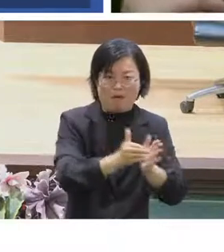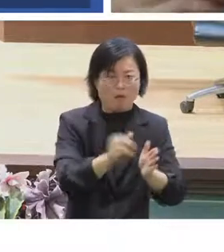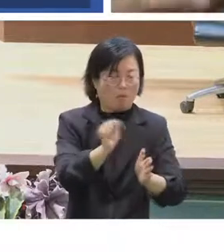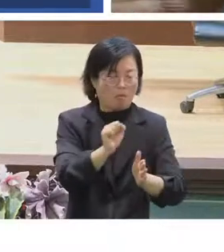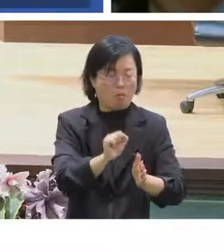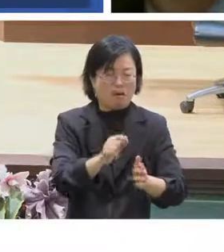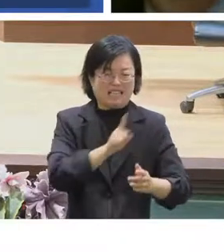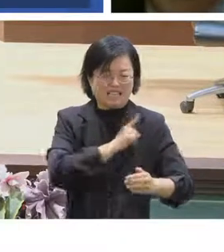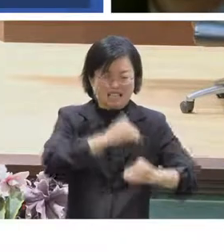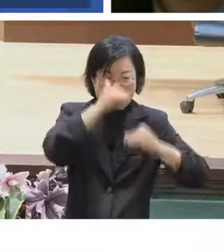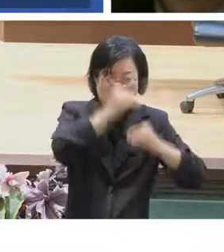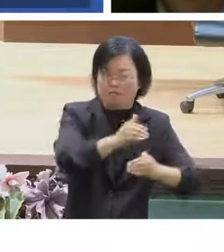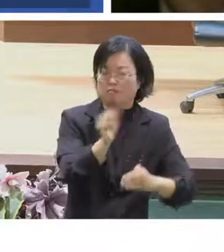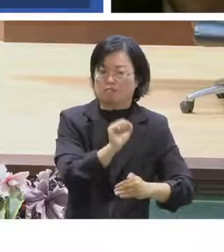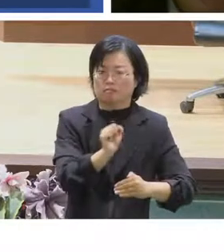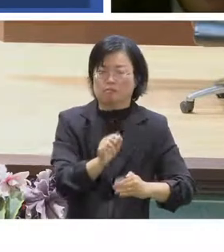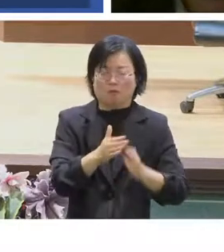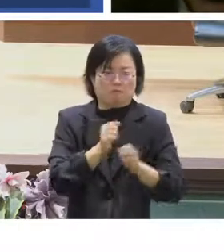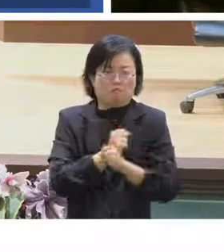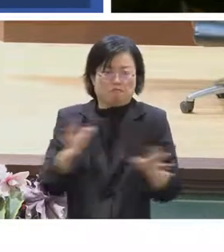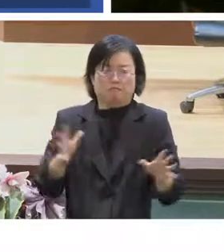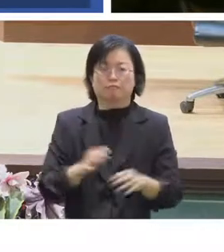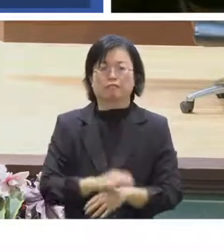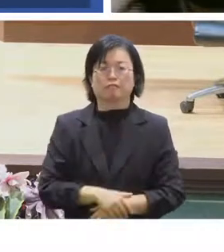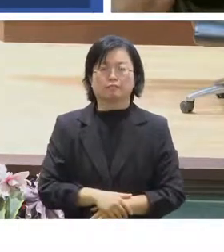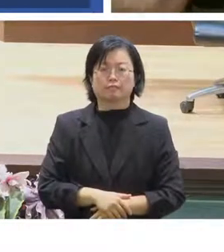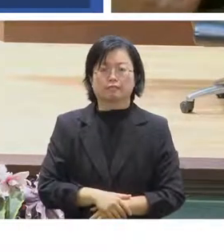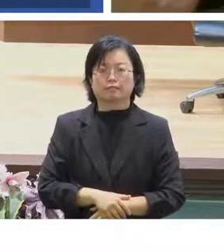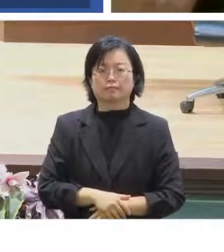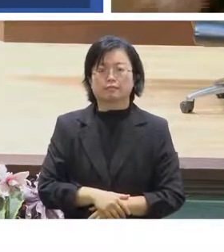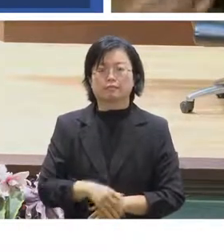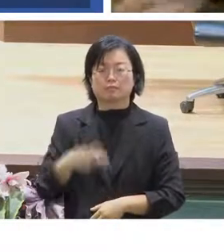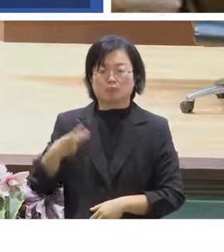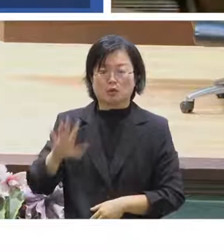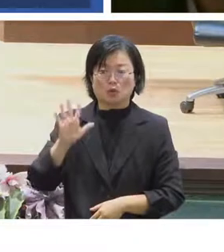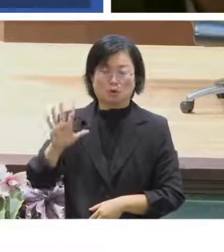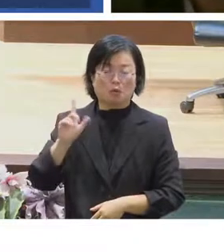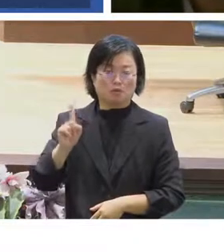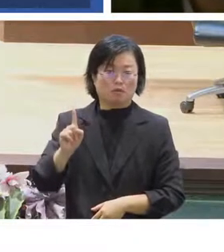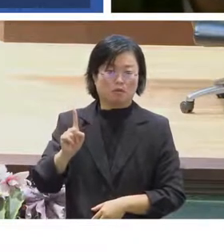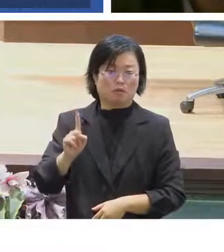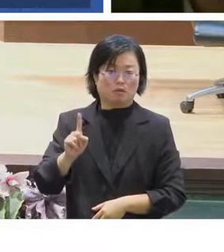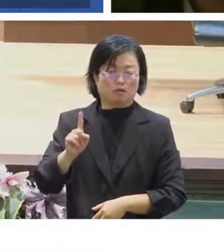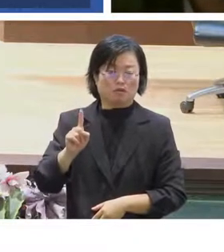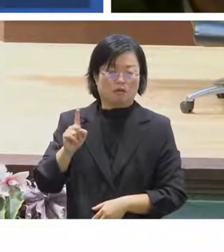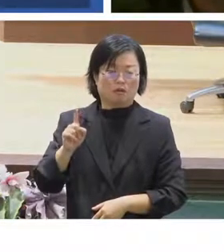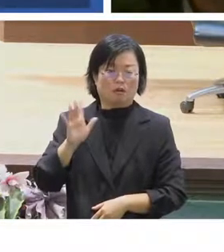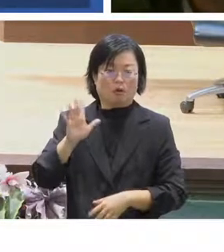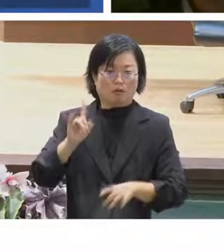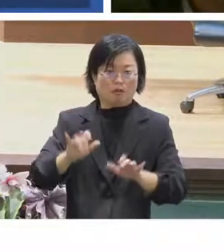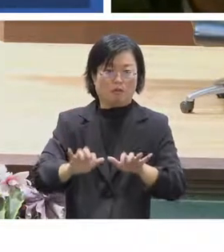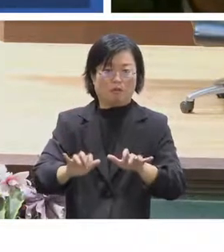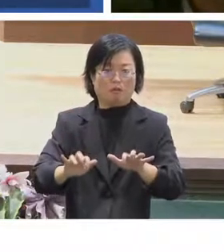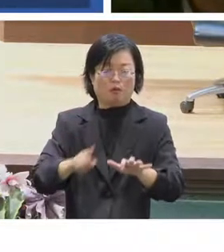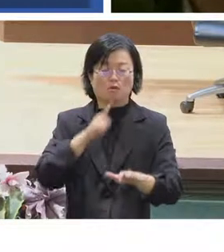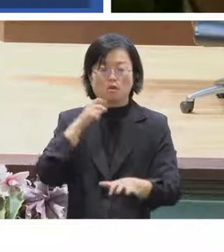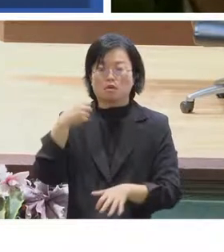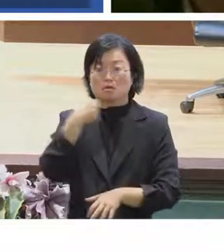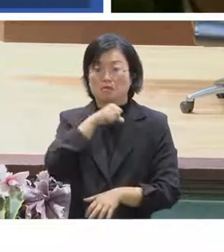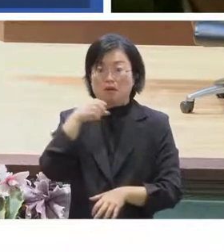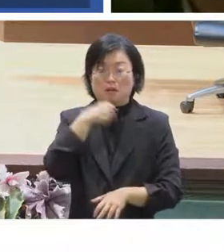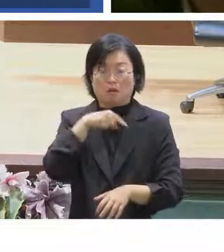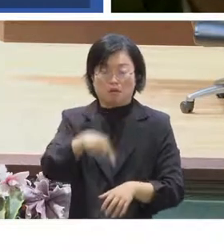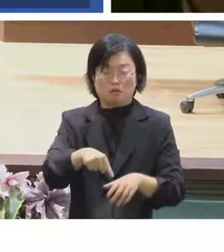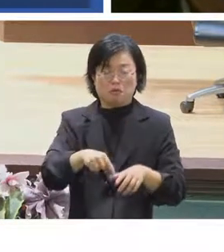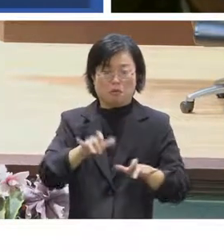为其实有另外一位听众就是有在 Slido 分享，就是台湾之前我们都一直检讨说那个开放资料数据